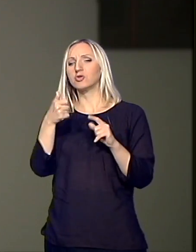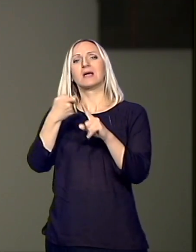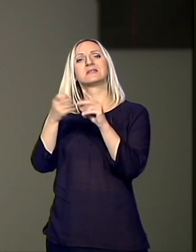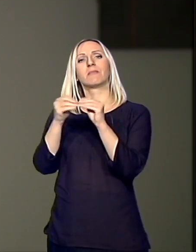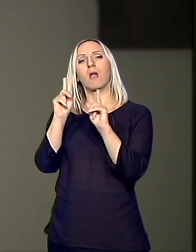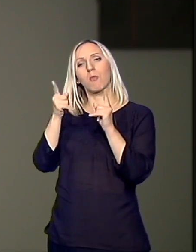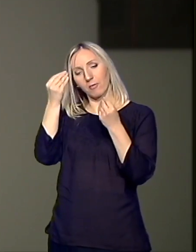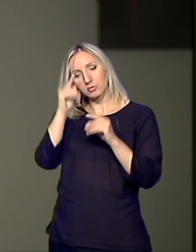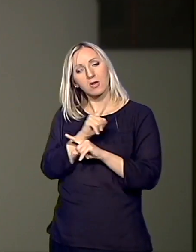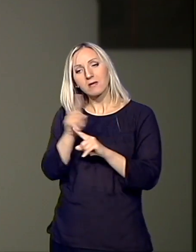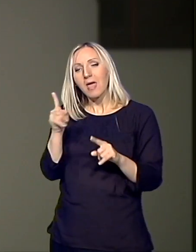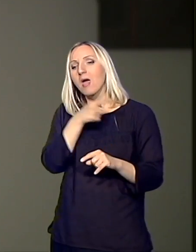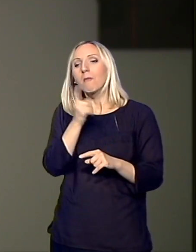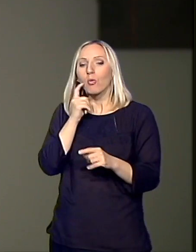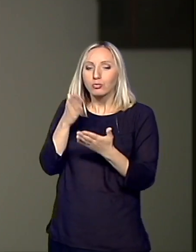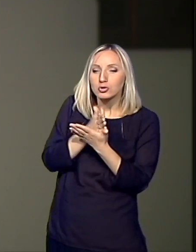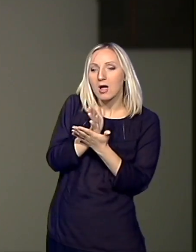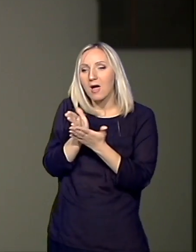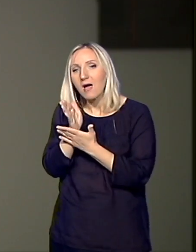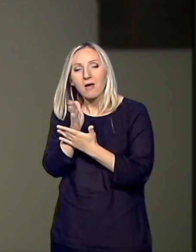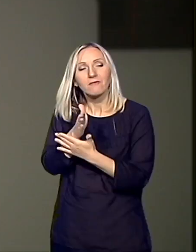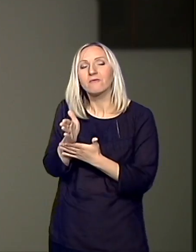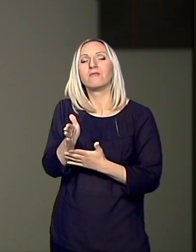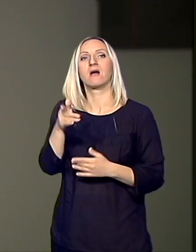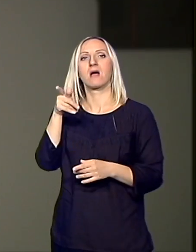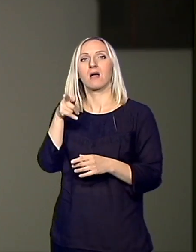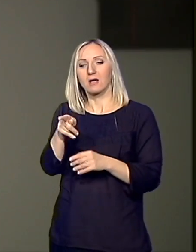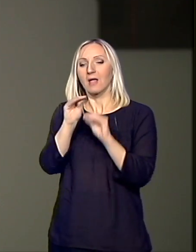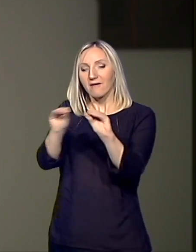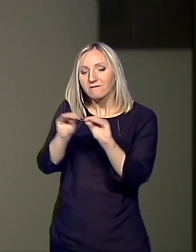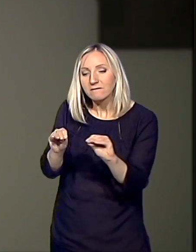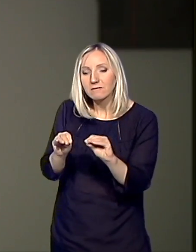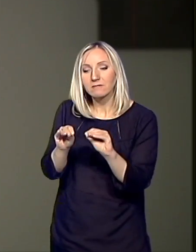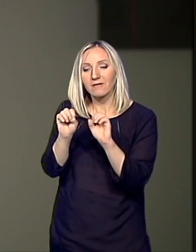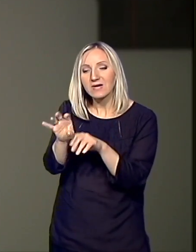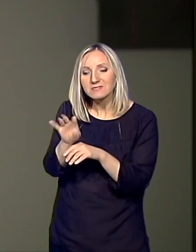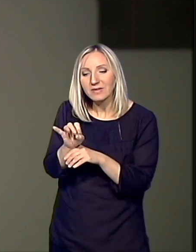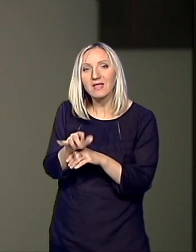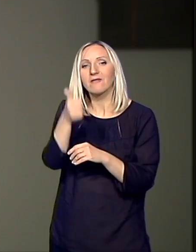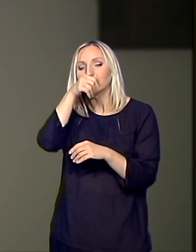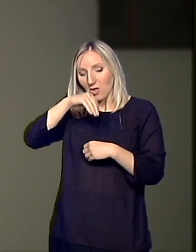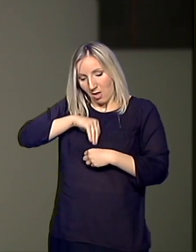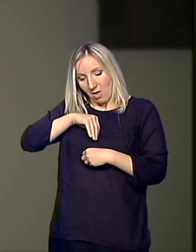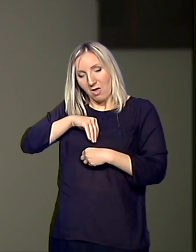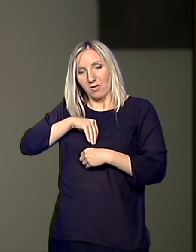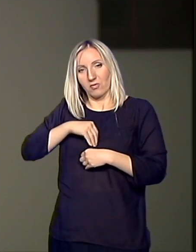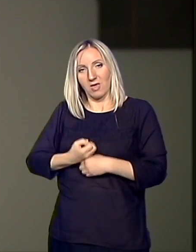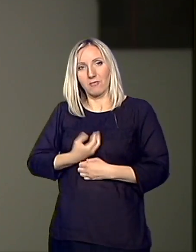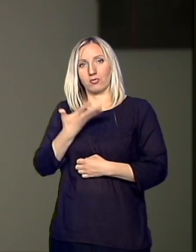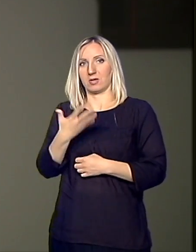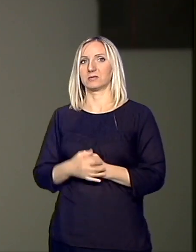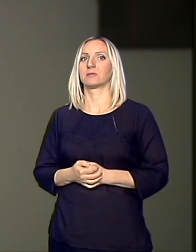nego pokušava da prodre na bilo koji način do nečega što jeste u njemu, čime zapravo ona pokazuje da